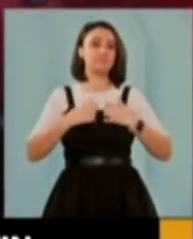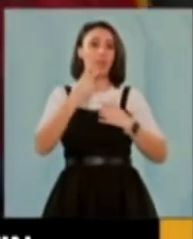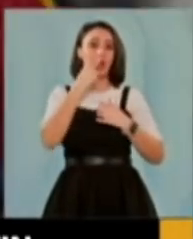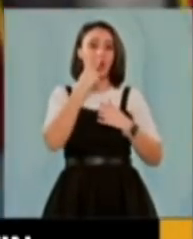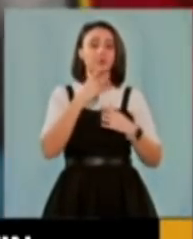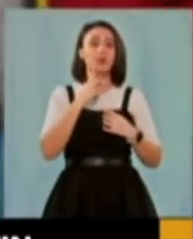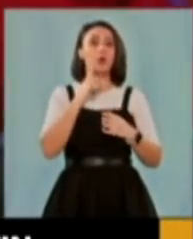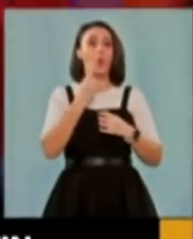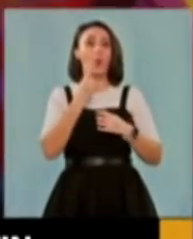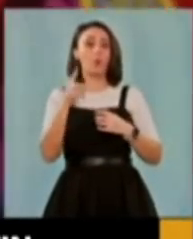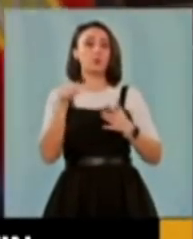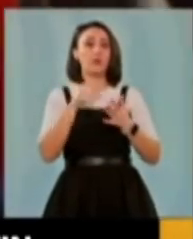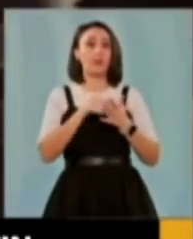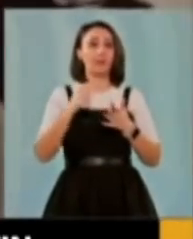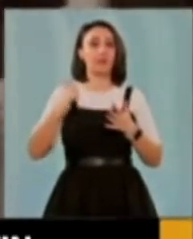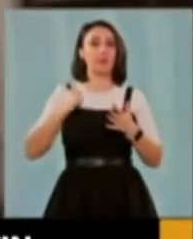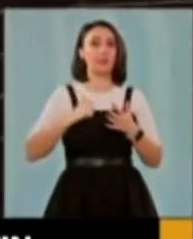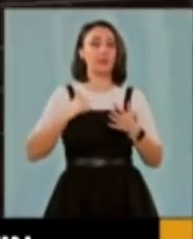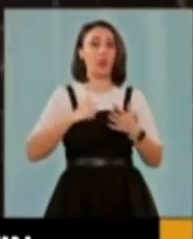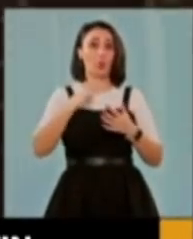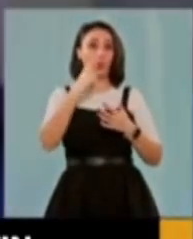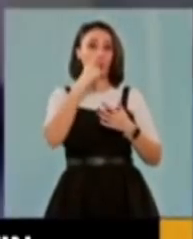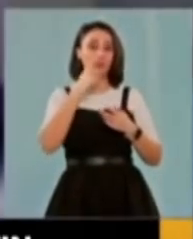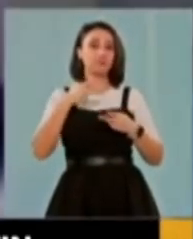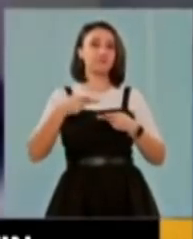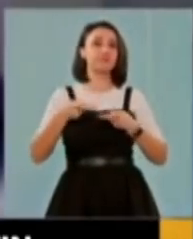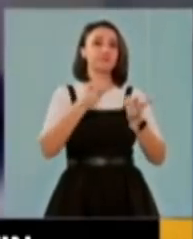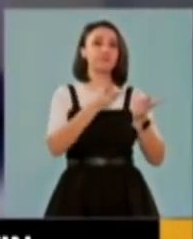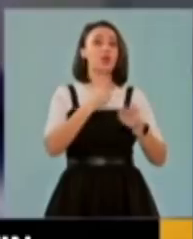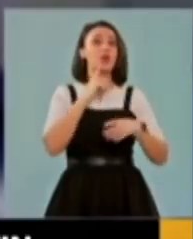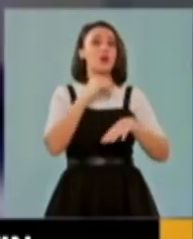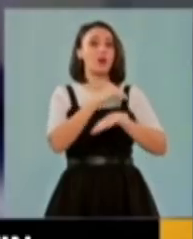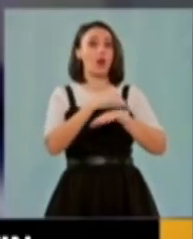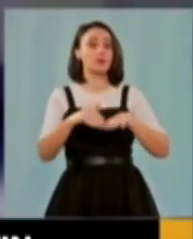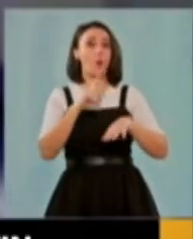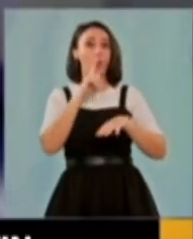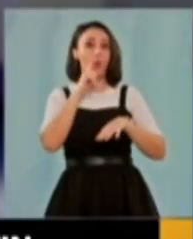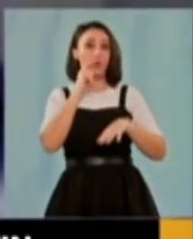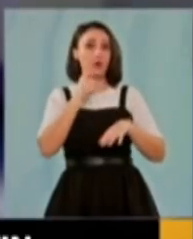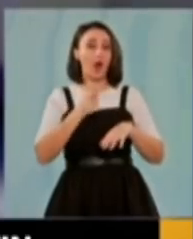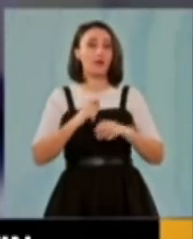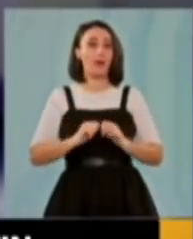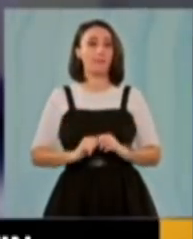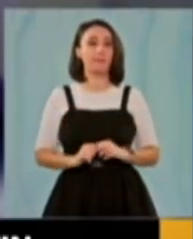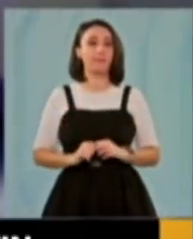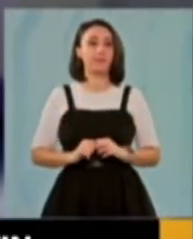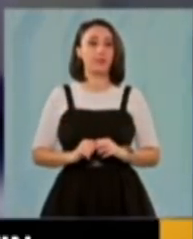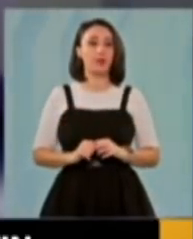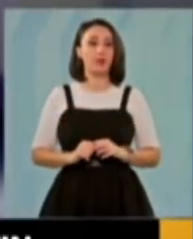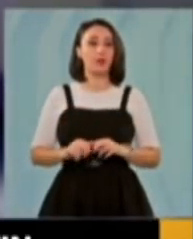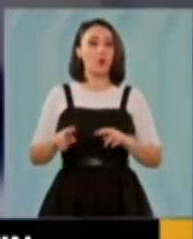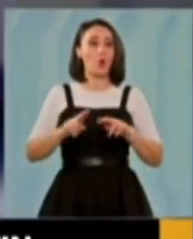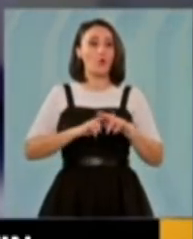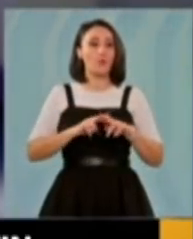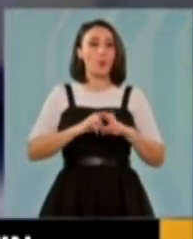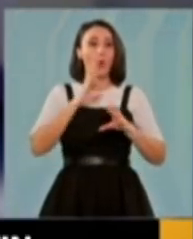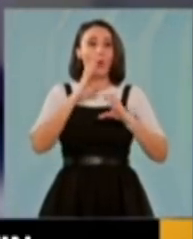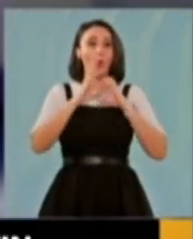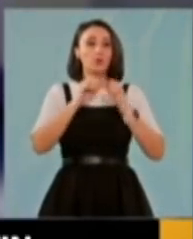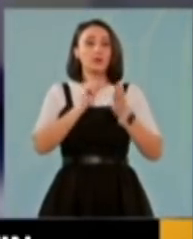legată de cei peste 100.000 de militari ruși desfășurat la granița cu Ucraina relatează Sky News potrivit unui comunicat de presă